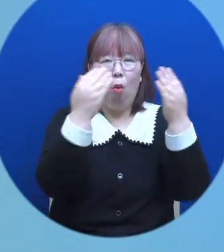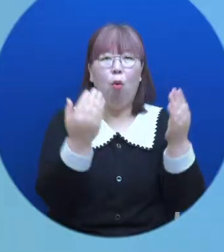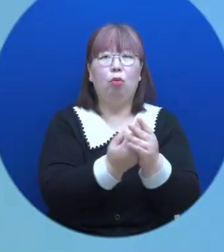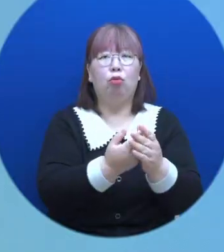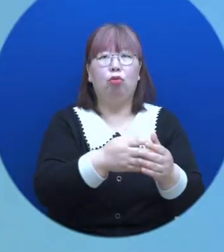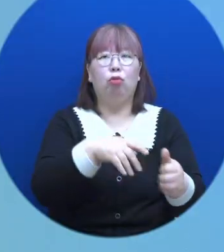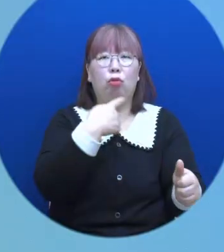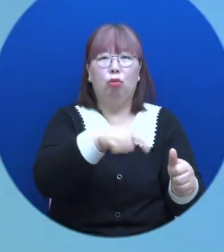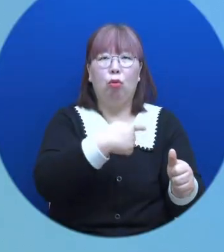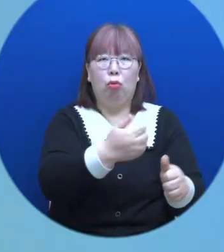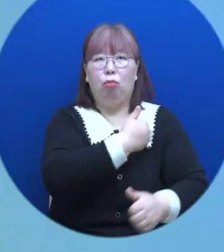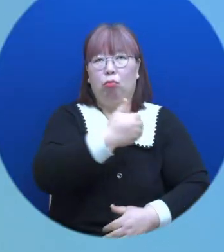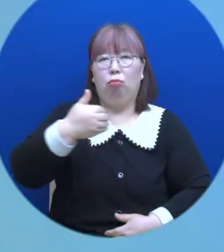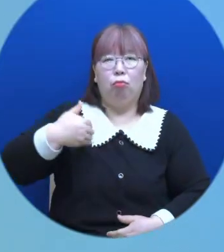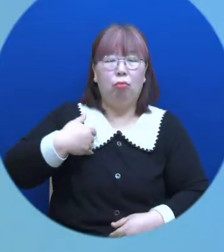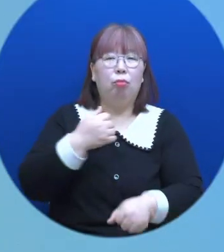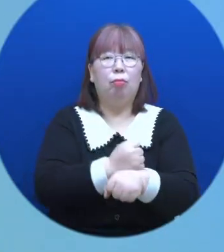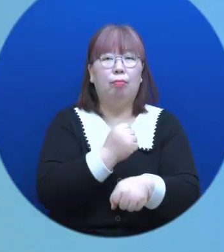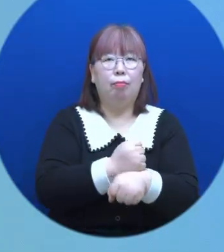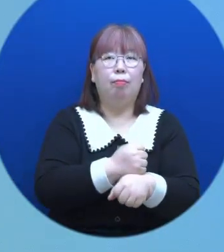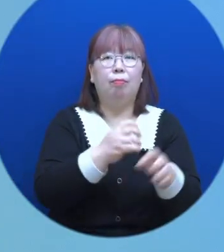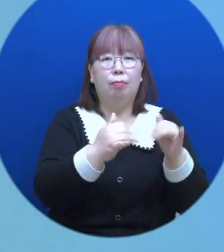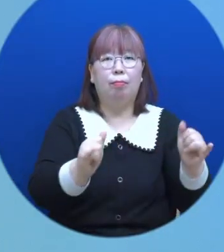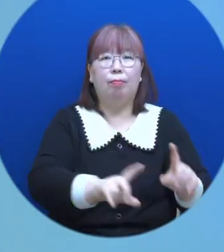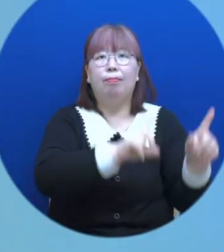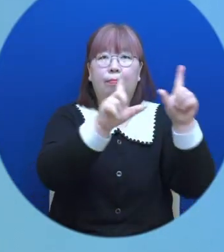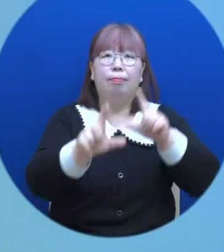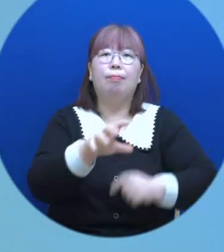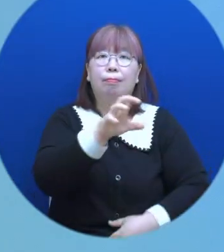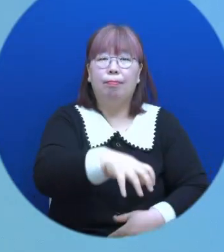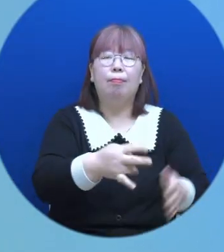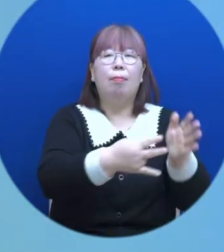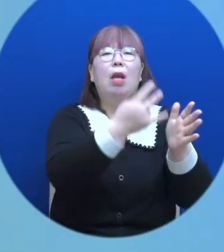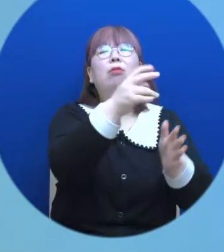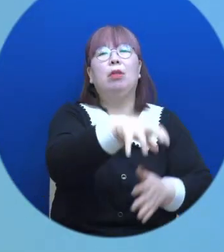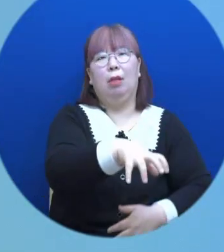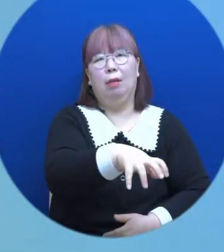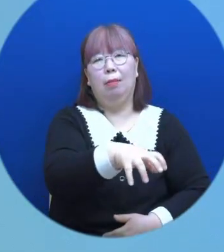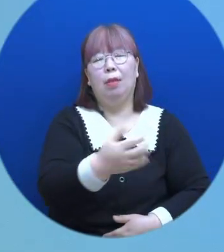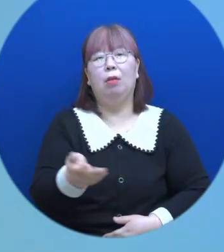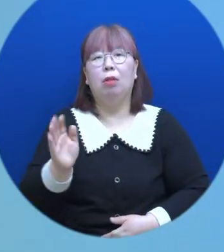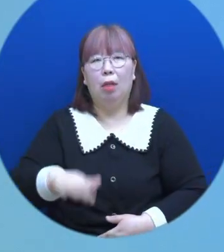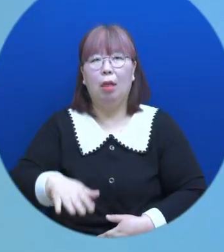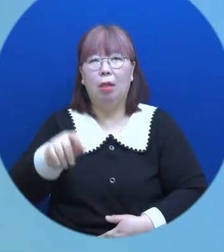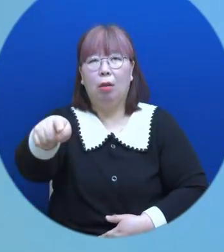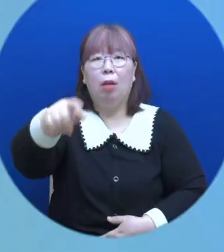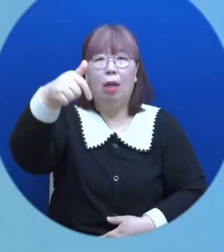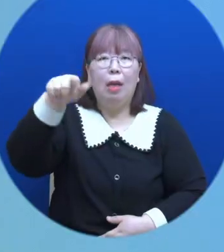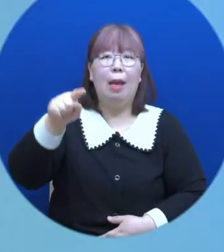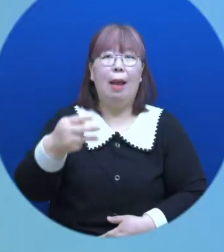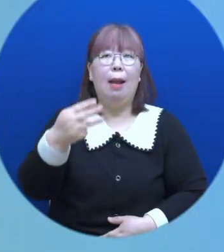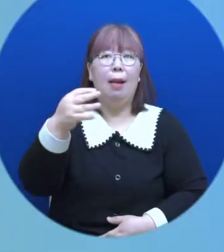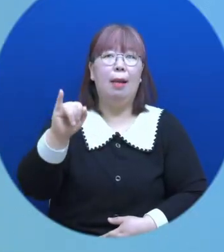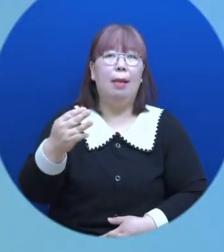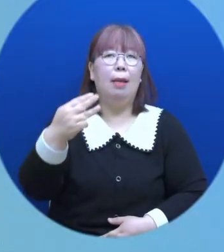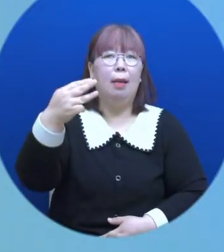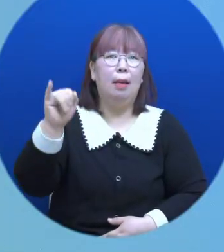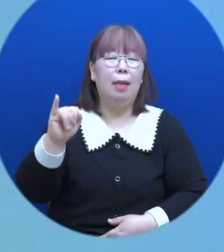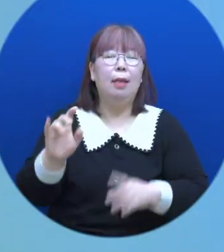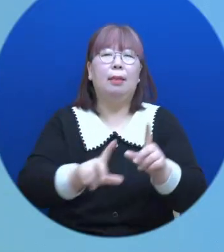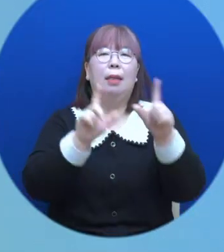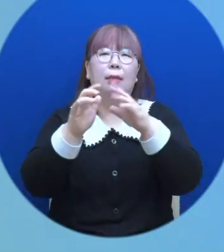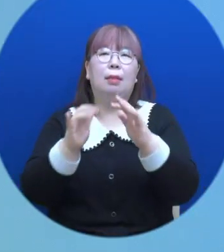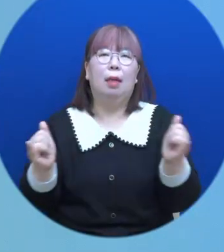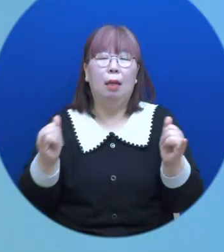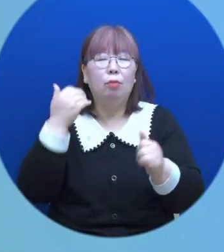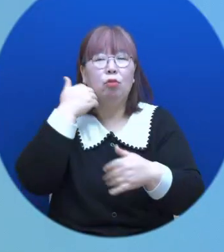충분히 시키는 환경에 있는 사람들입니다. 갈릴리 사람들은 거기에 비하여 반대적 환경에 있는